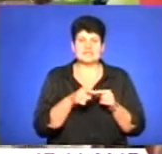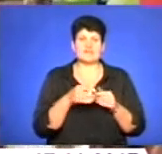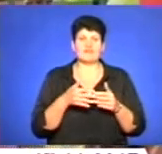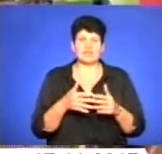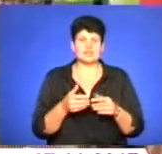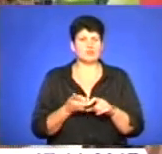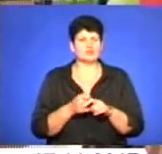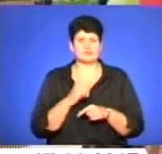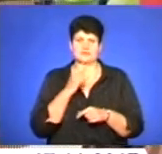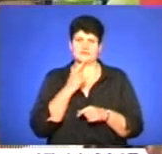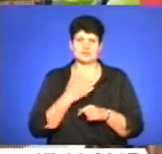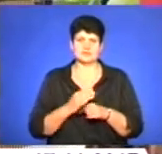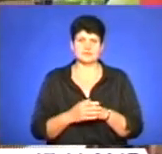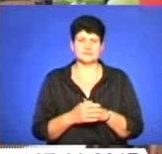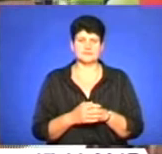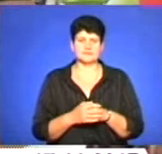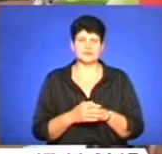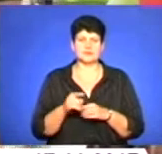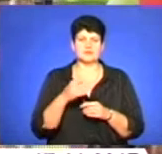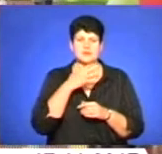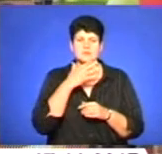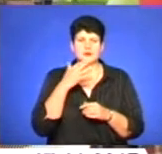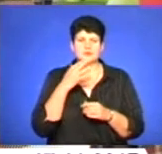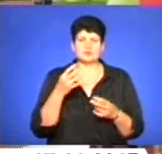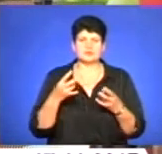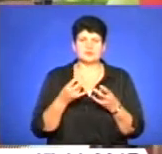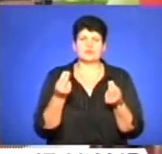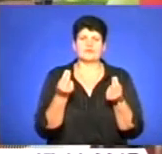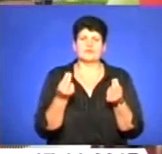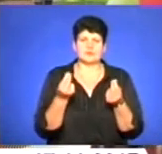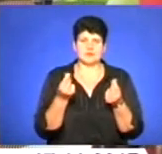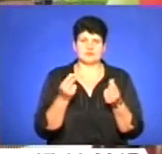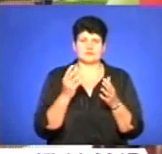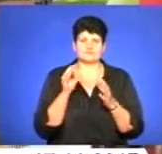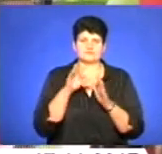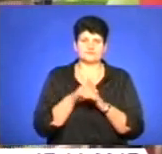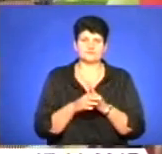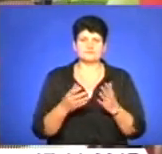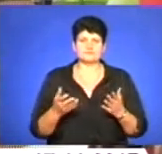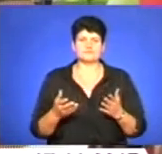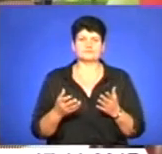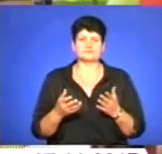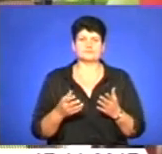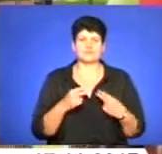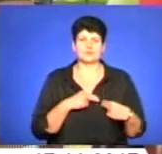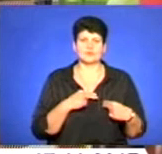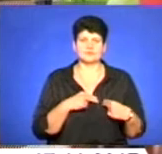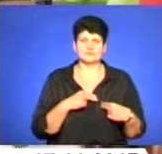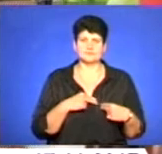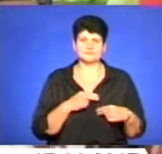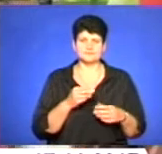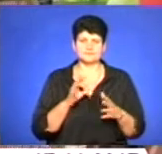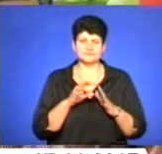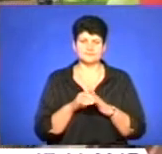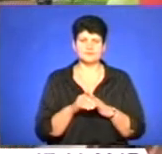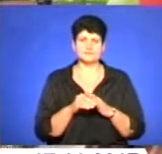дуже важкі. Вони дуже багато потребують і фінансових вкладень, і трудового ресурсу.